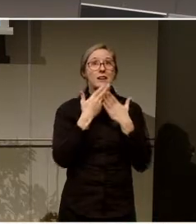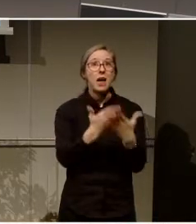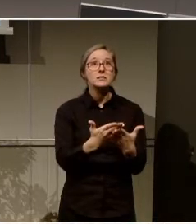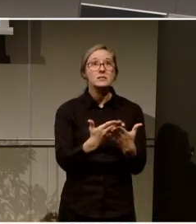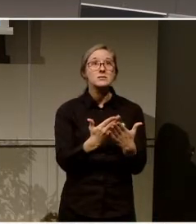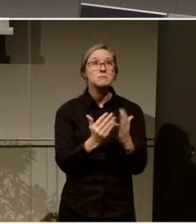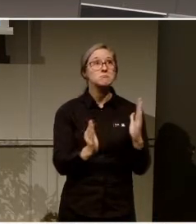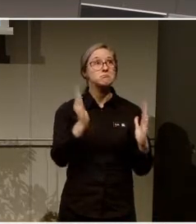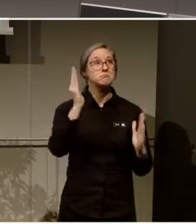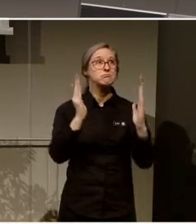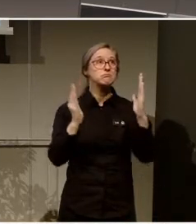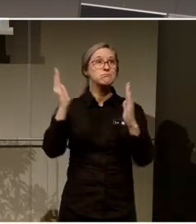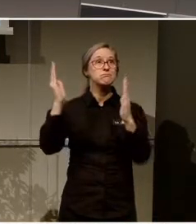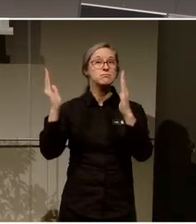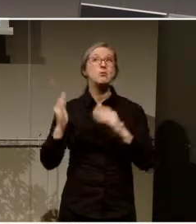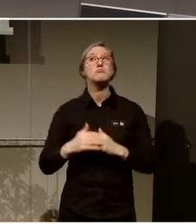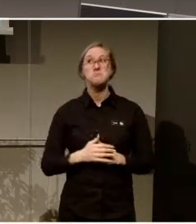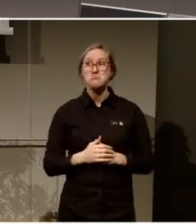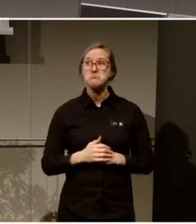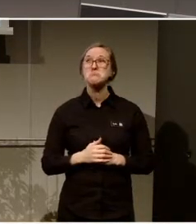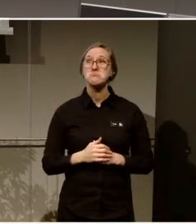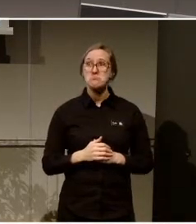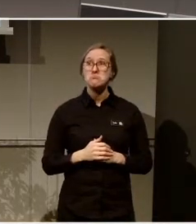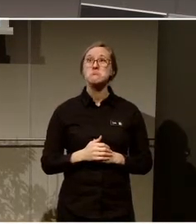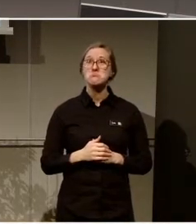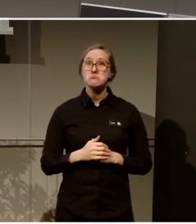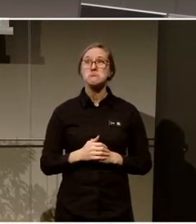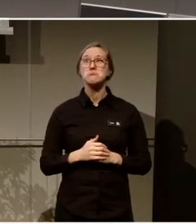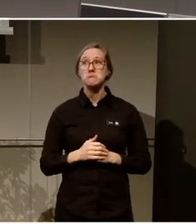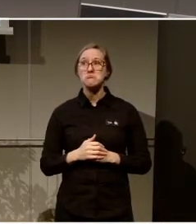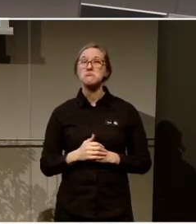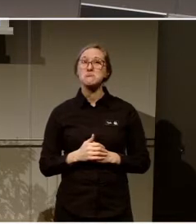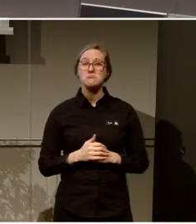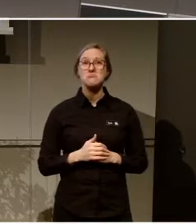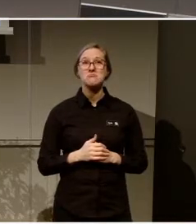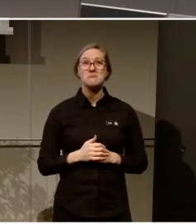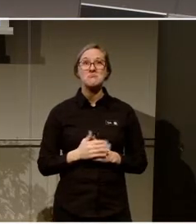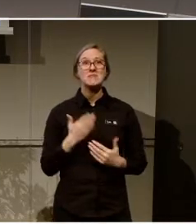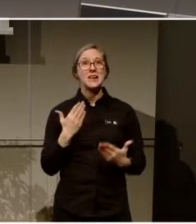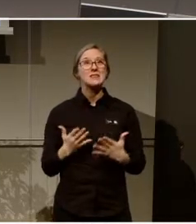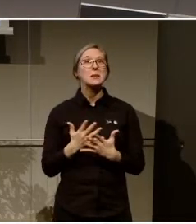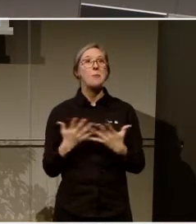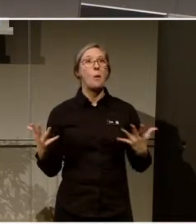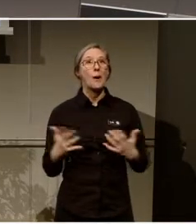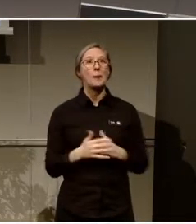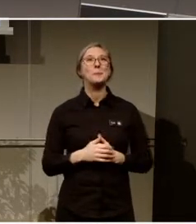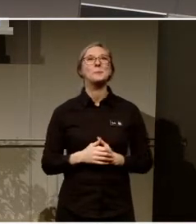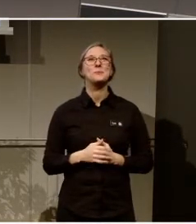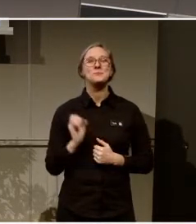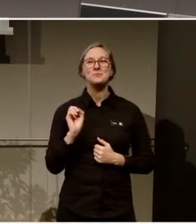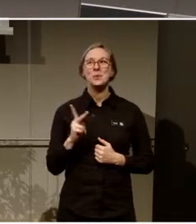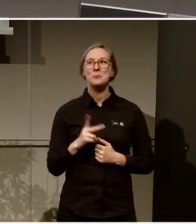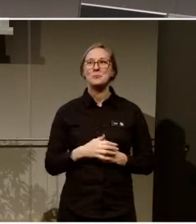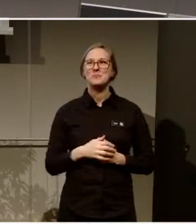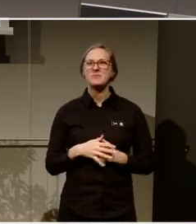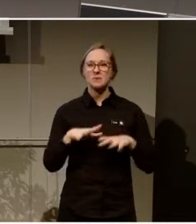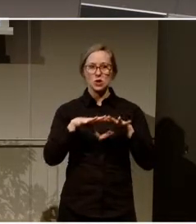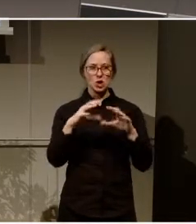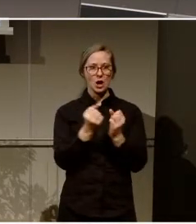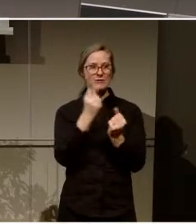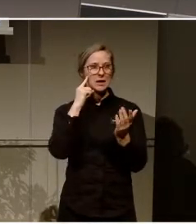strategin? Ja, men det var ändå en stor grupp. Ja, det